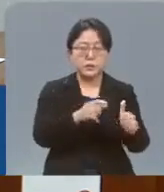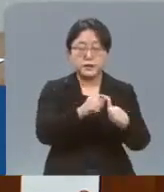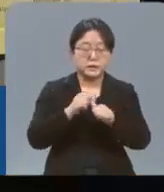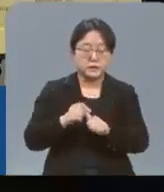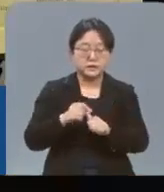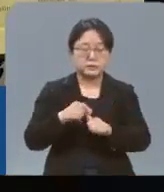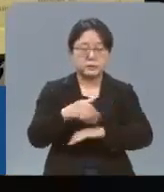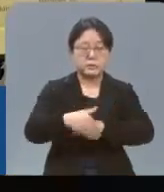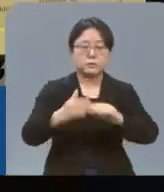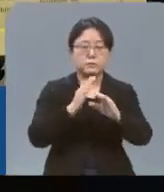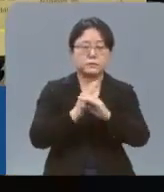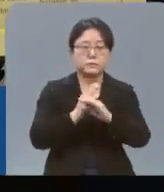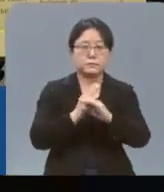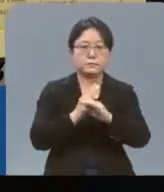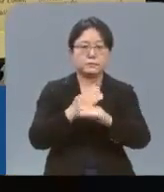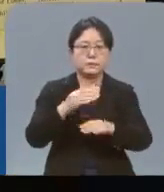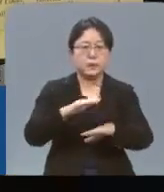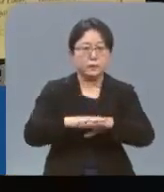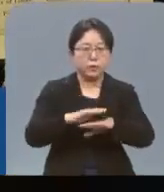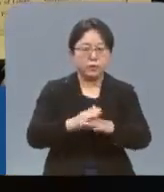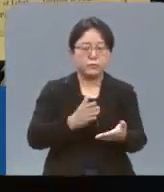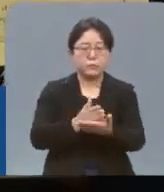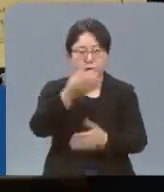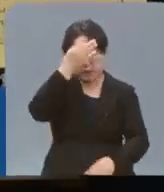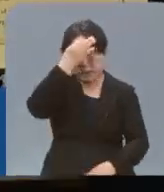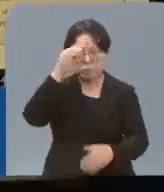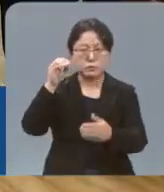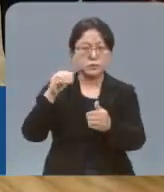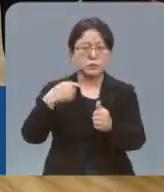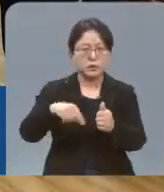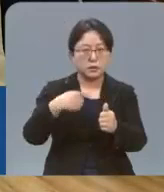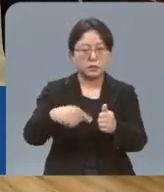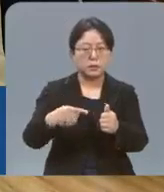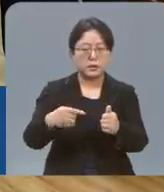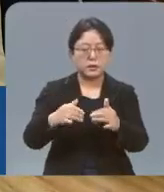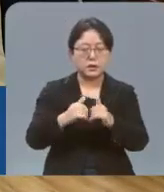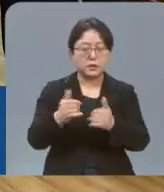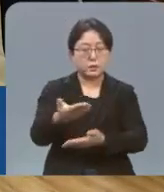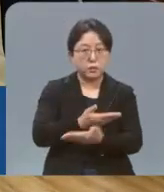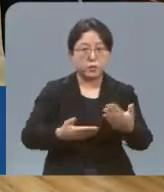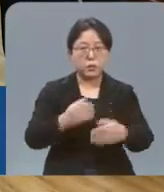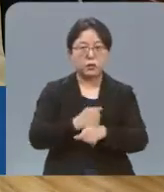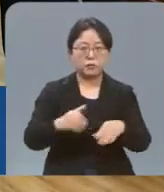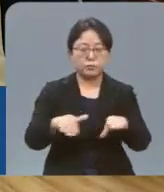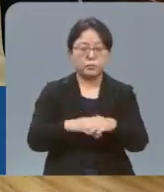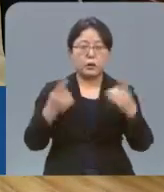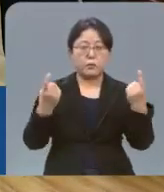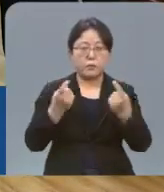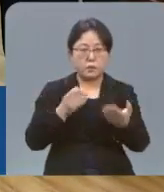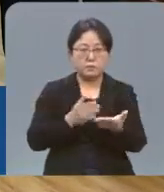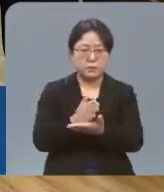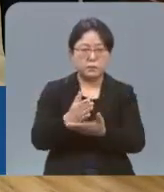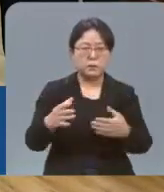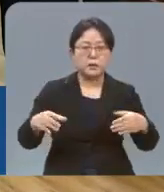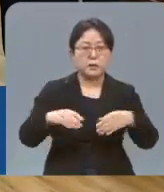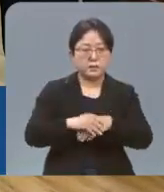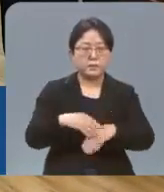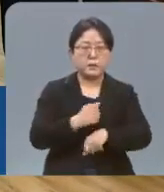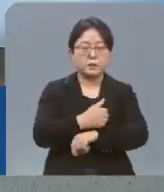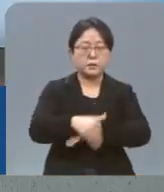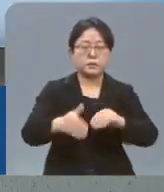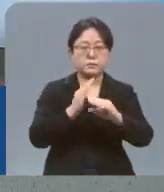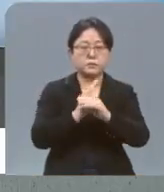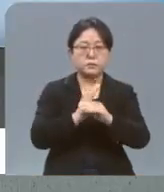지원하기로 합의했습니다. 또 농업 분야 기술 전수와 인적 교류를 하고 문화 관광 분야에서도 협력하기로